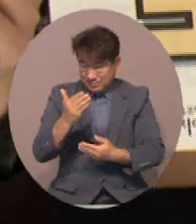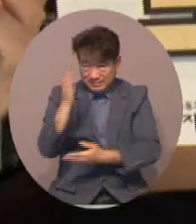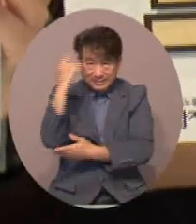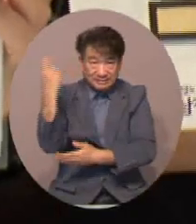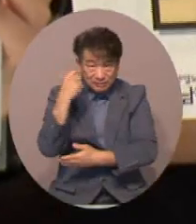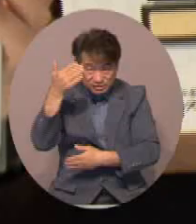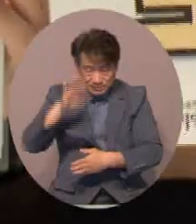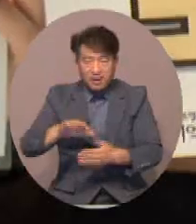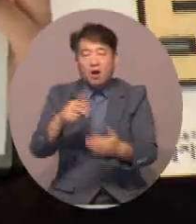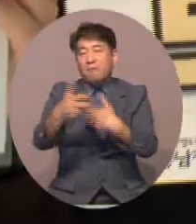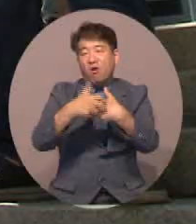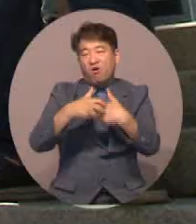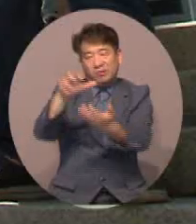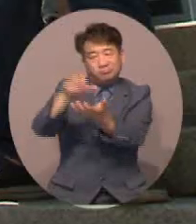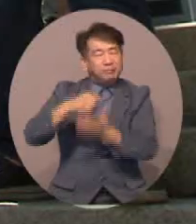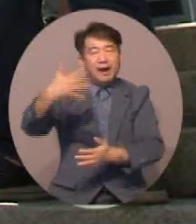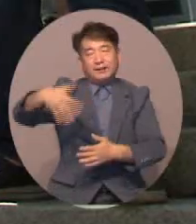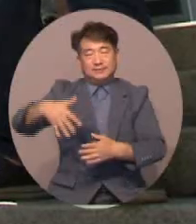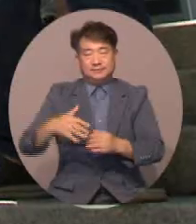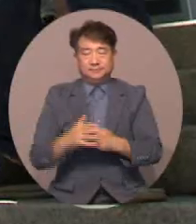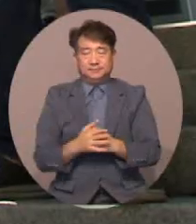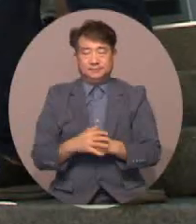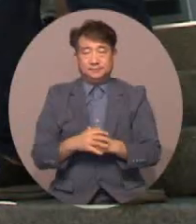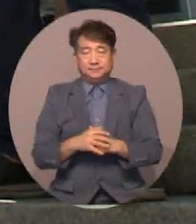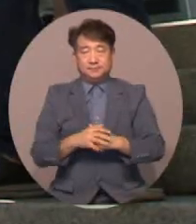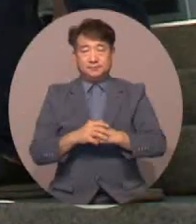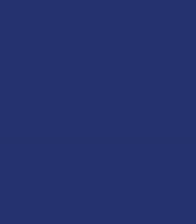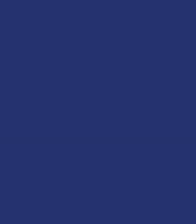병원측은이를 수용하지 않고 있습니다